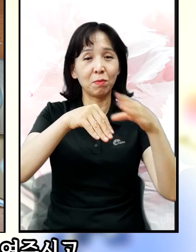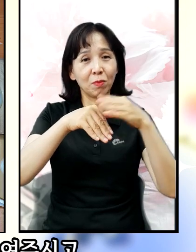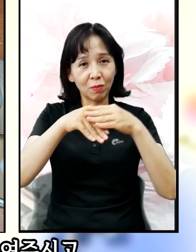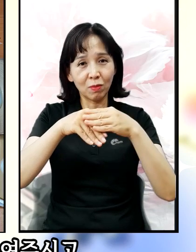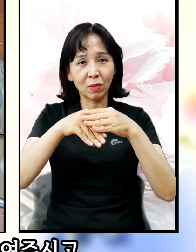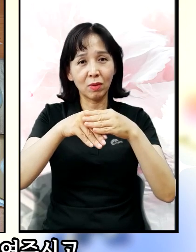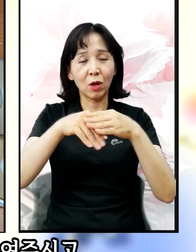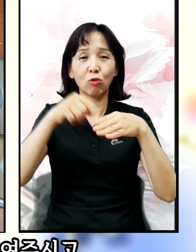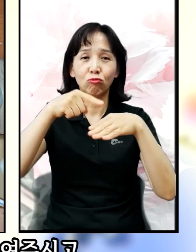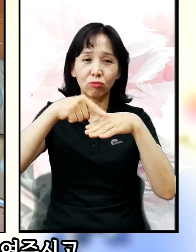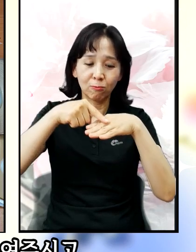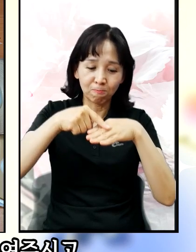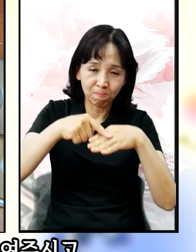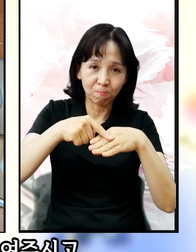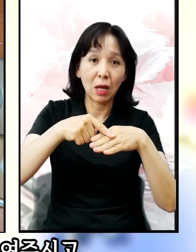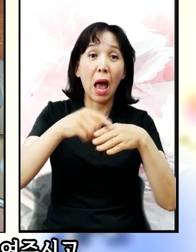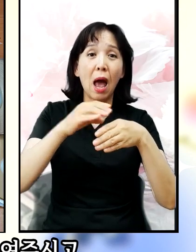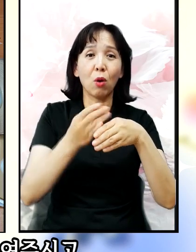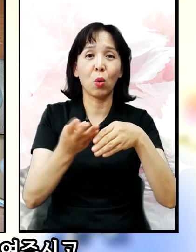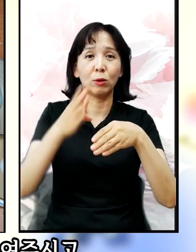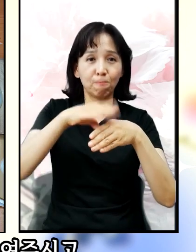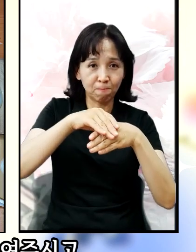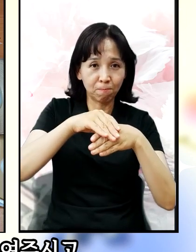살짝 눌러가면서